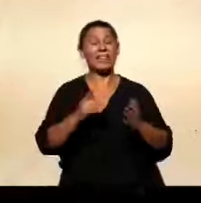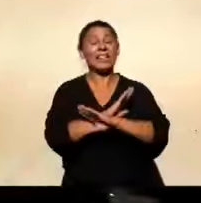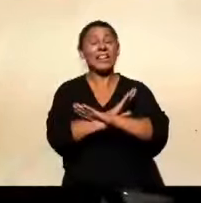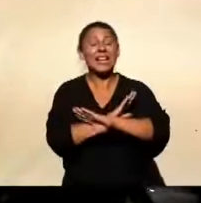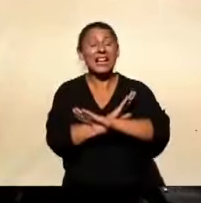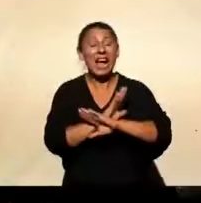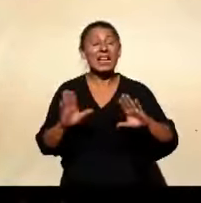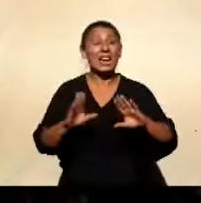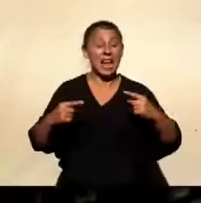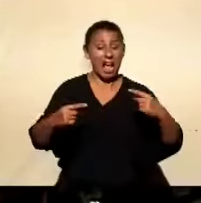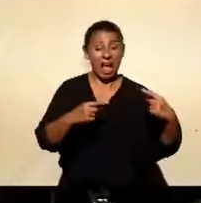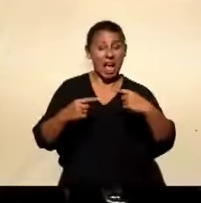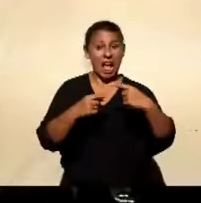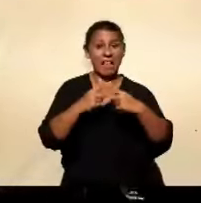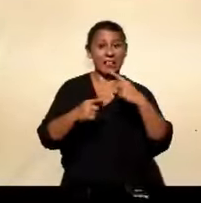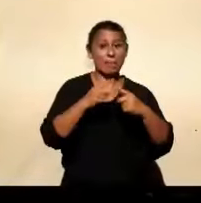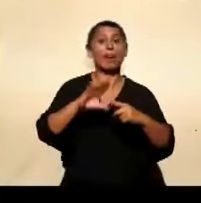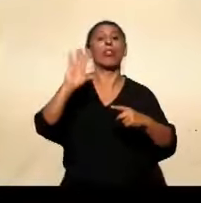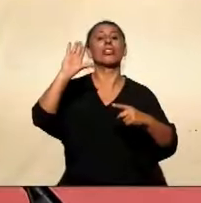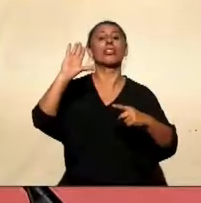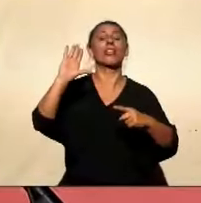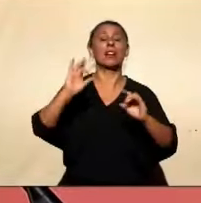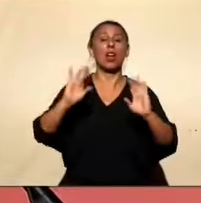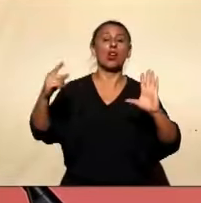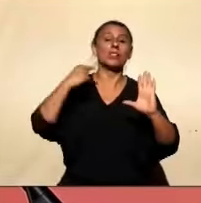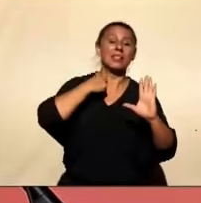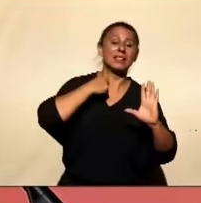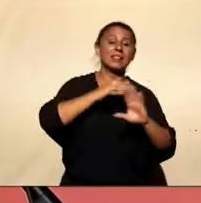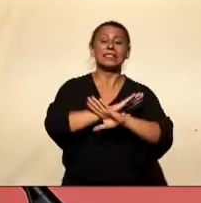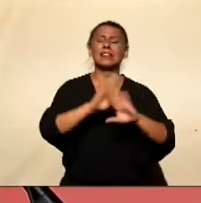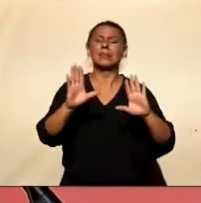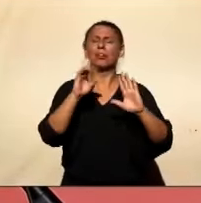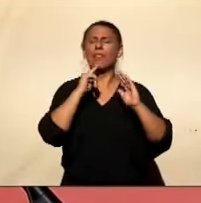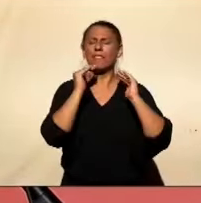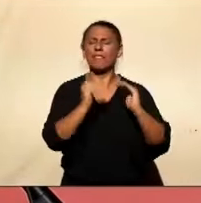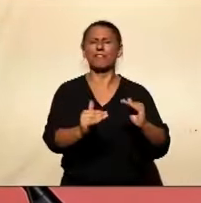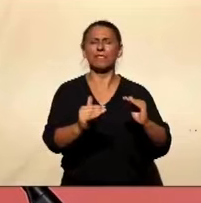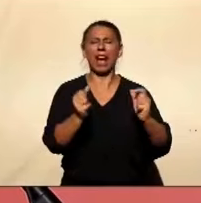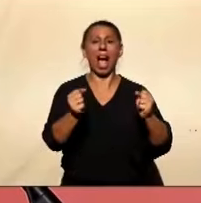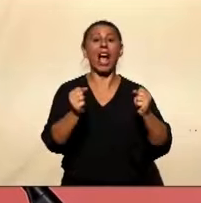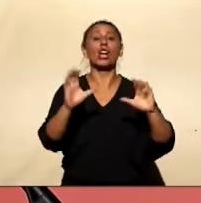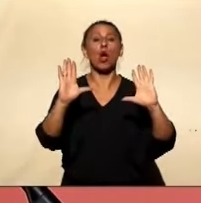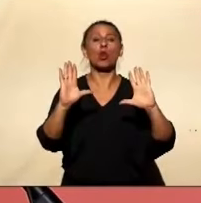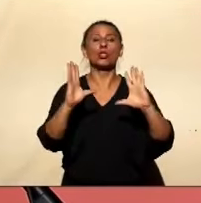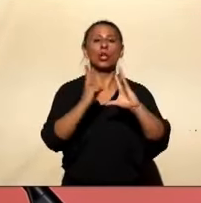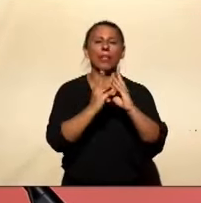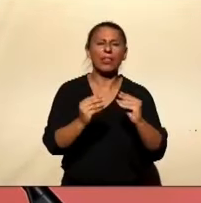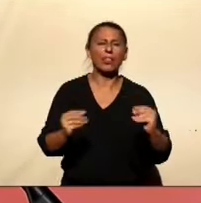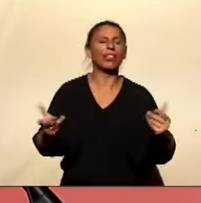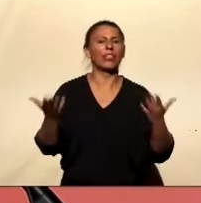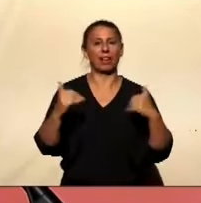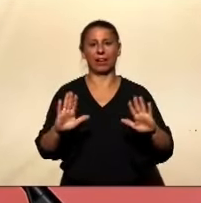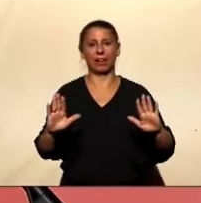κανένας αντίπαλος δεν είναι ανίκητος. Τίποτα δεν παραμένει ακλόνητο και αναλύωτο.